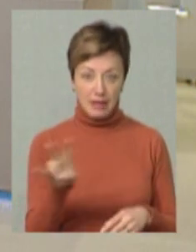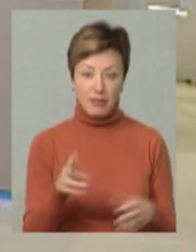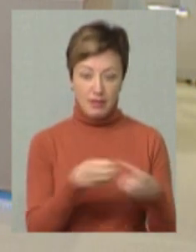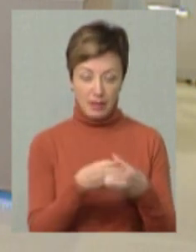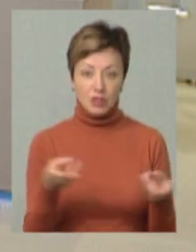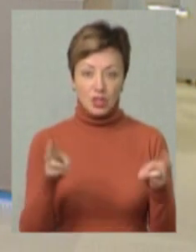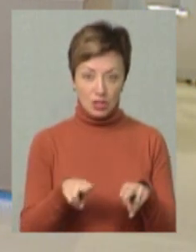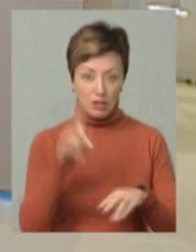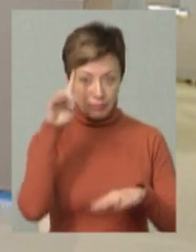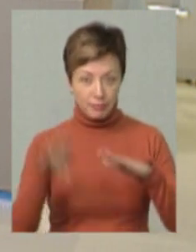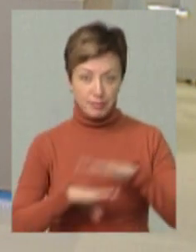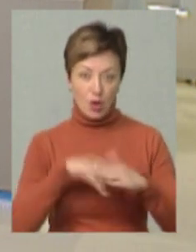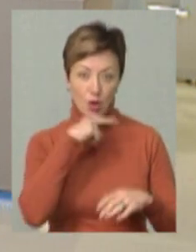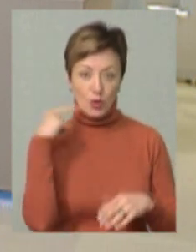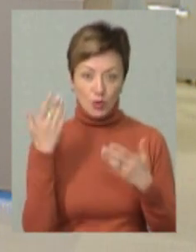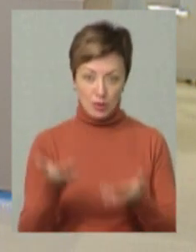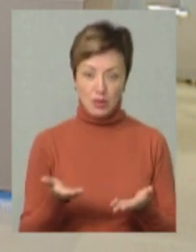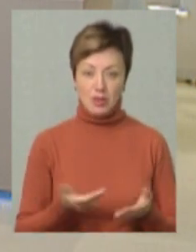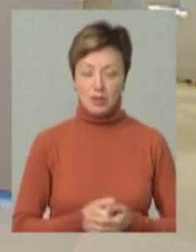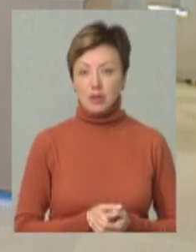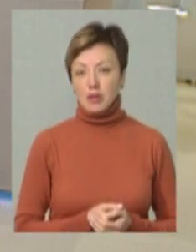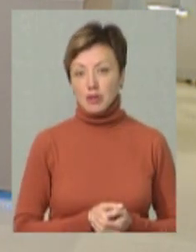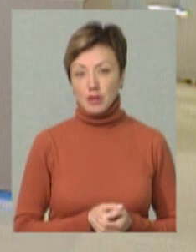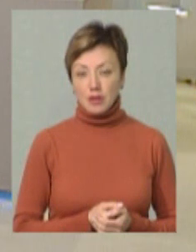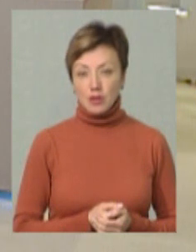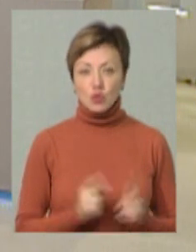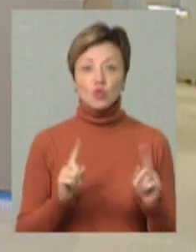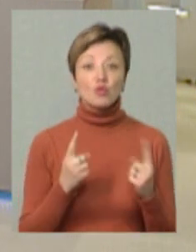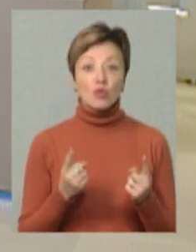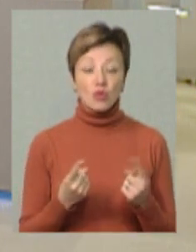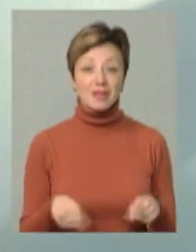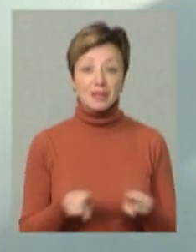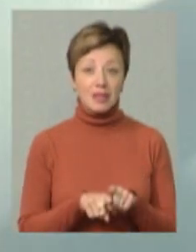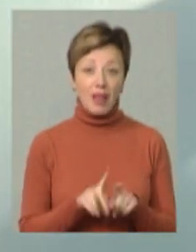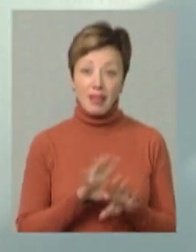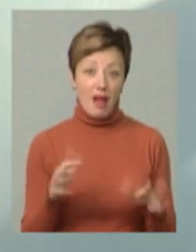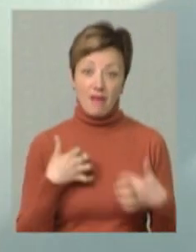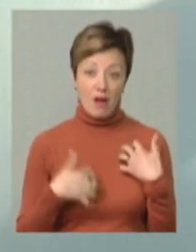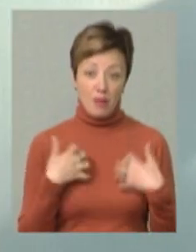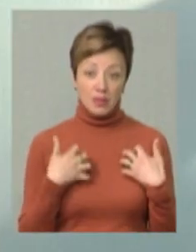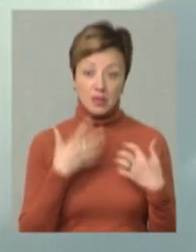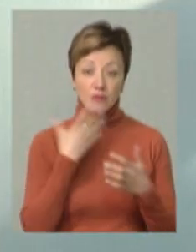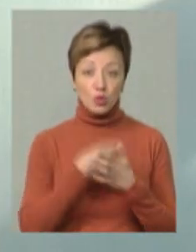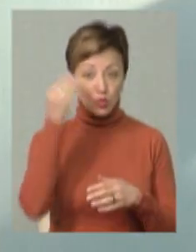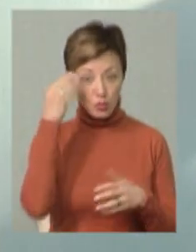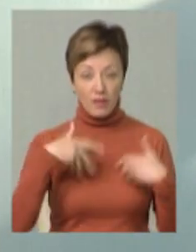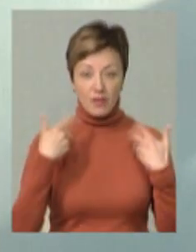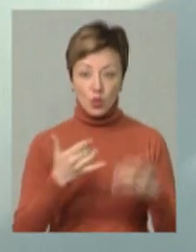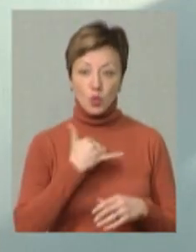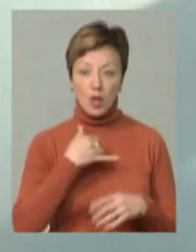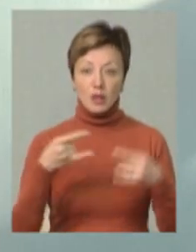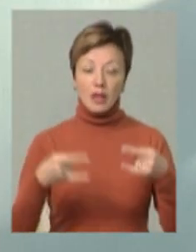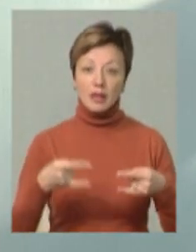залишаються в єдності з Російською православною церквою. Чому настільки не квапляться? Свою думку висловив у